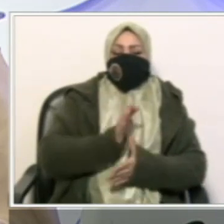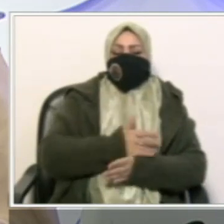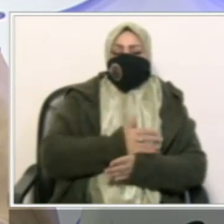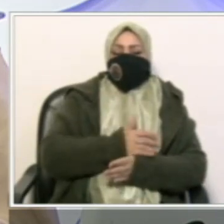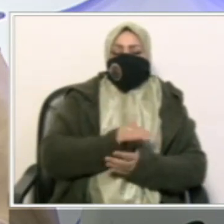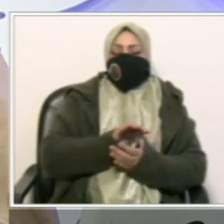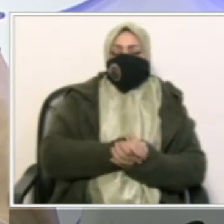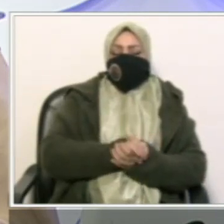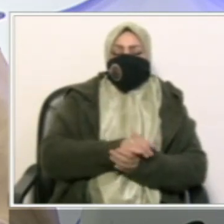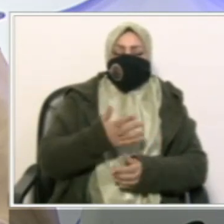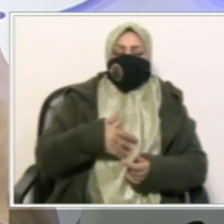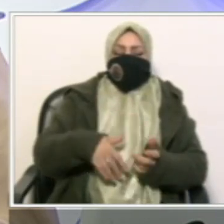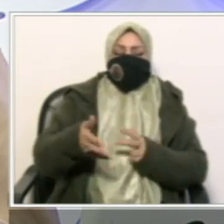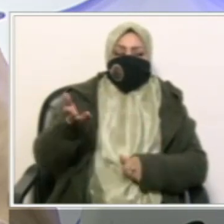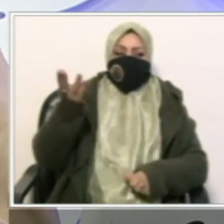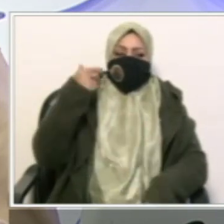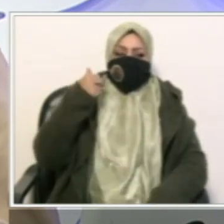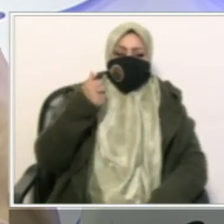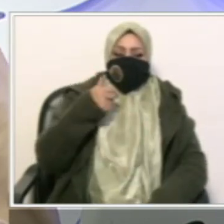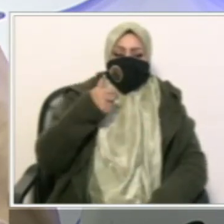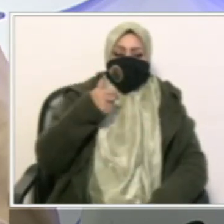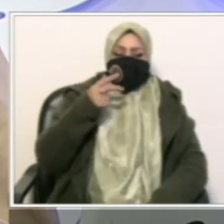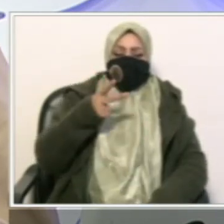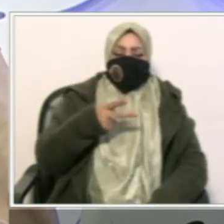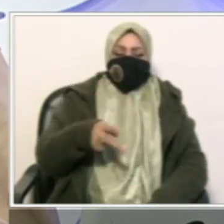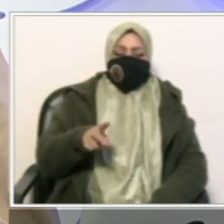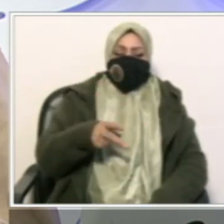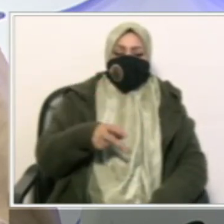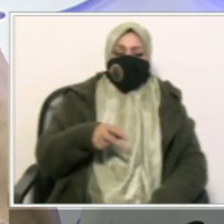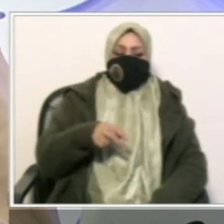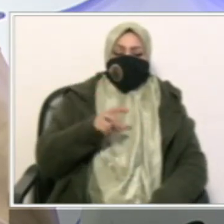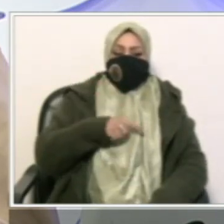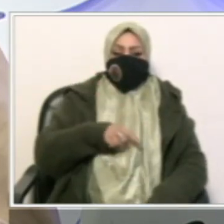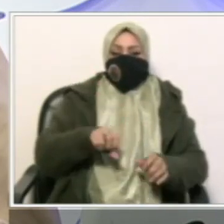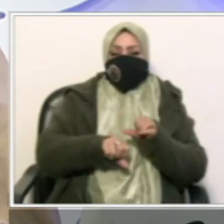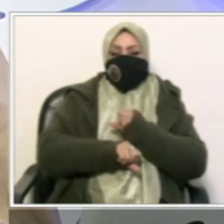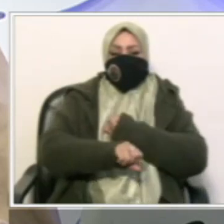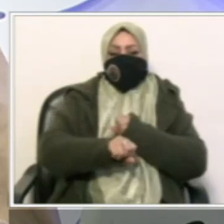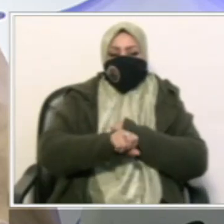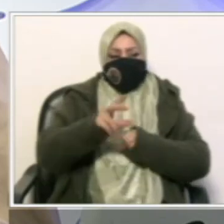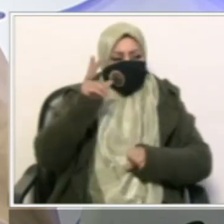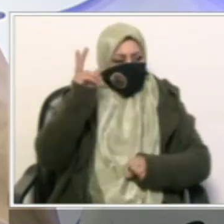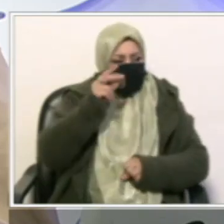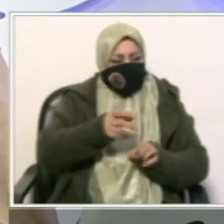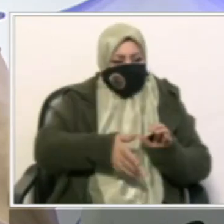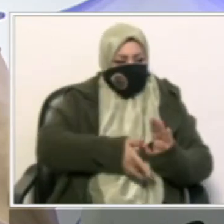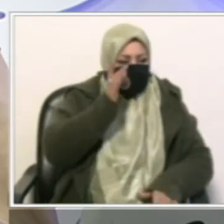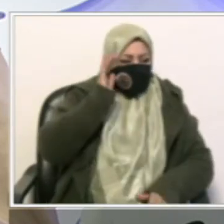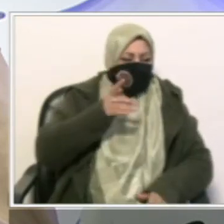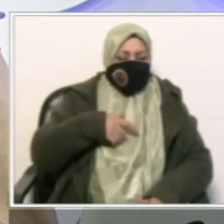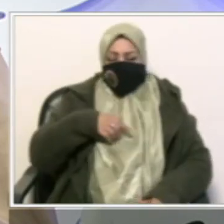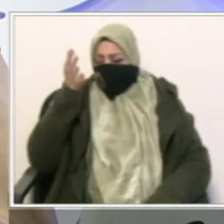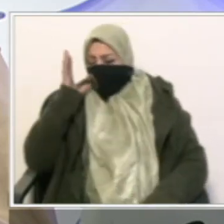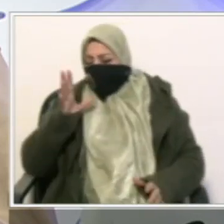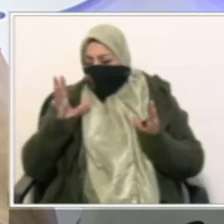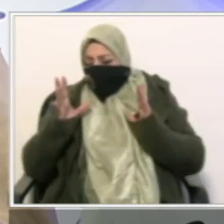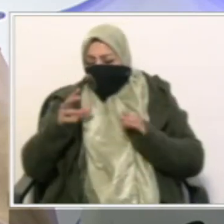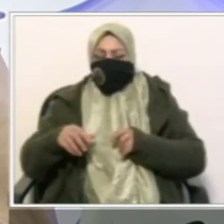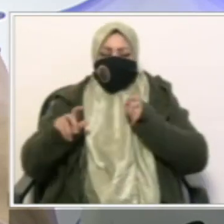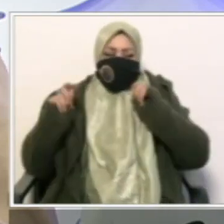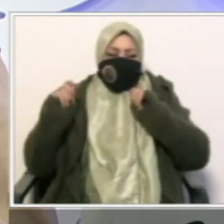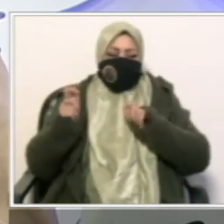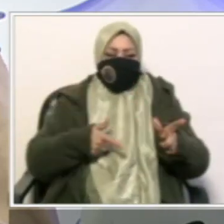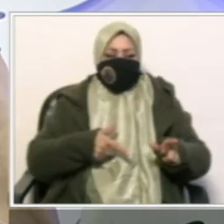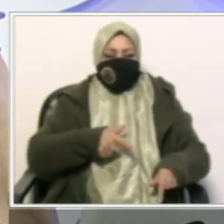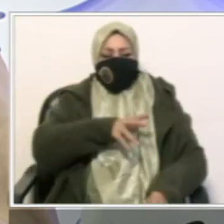انطلقت دابته وهو في الصلاة فلحق بها فمسك بها وهو في صلاته وأكمل صلاته. فأنكر عليه بعض